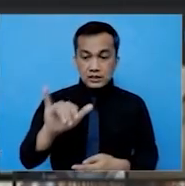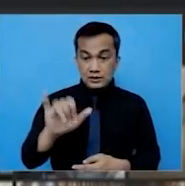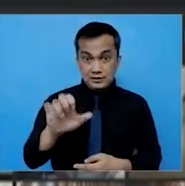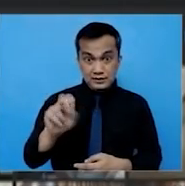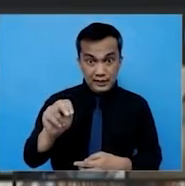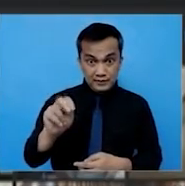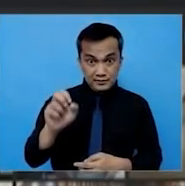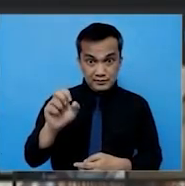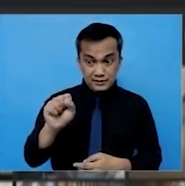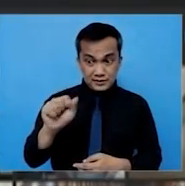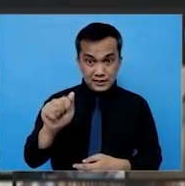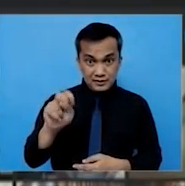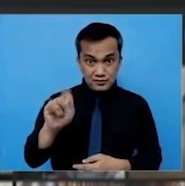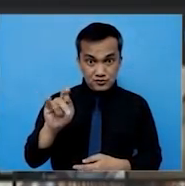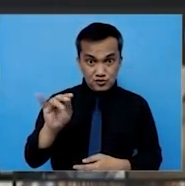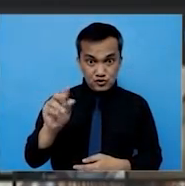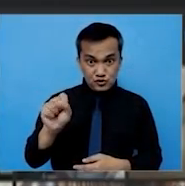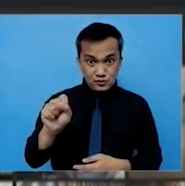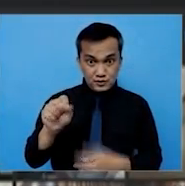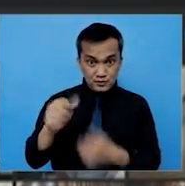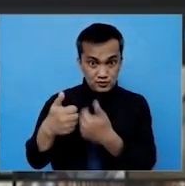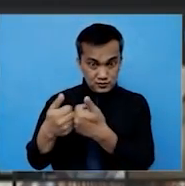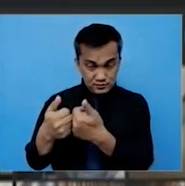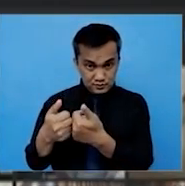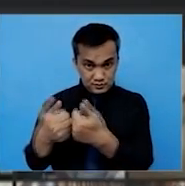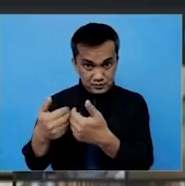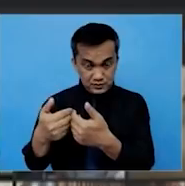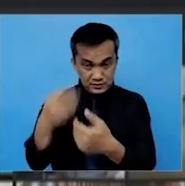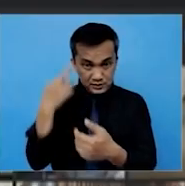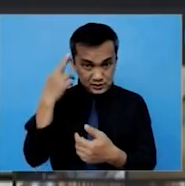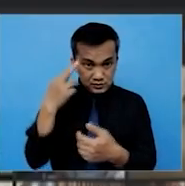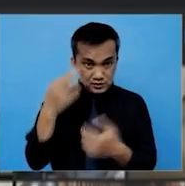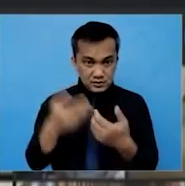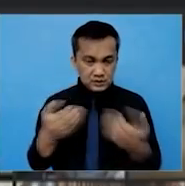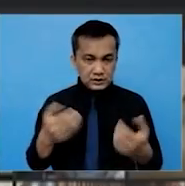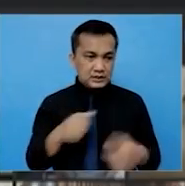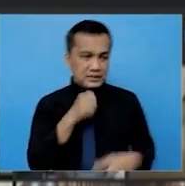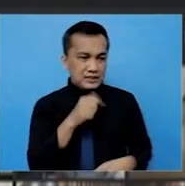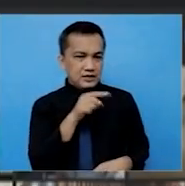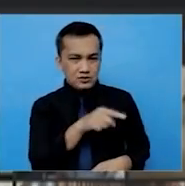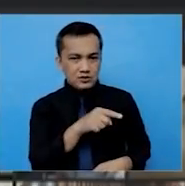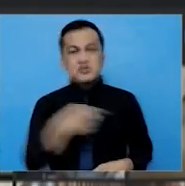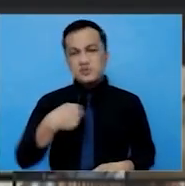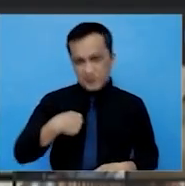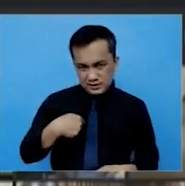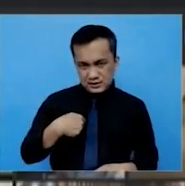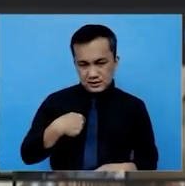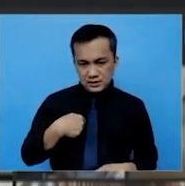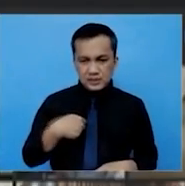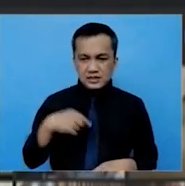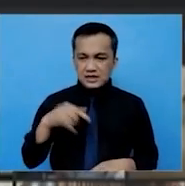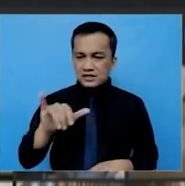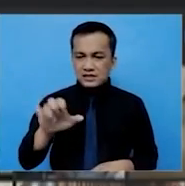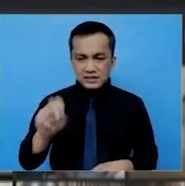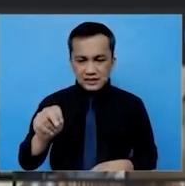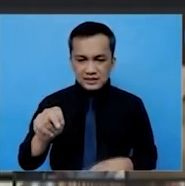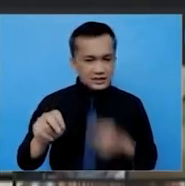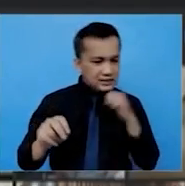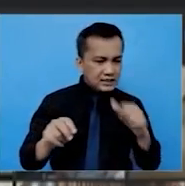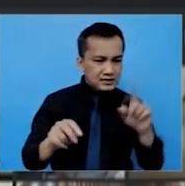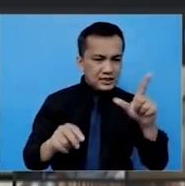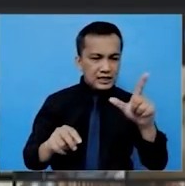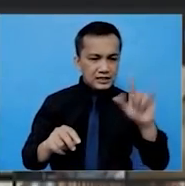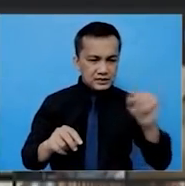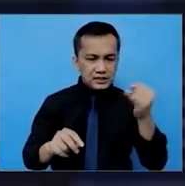kanilang breakup? Mala, it's not you, it's me ang sagot ng aktor. Hindi si Yen at hindi rin si LJ kundi siya raw ang rason